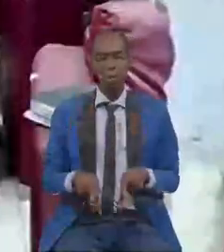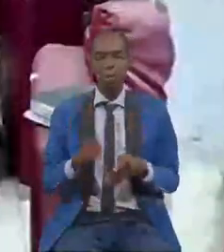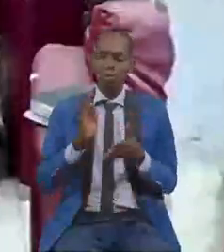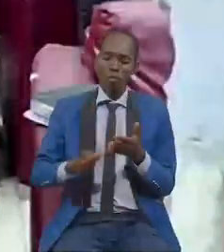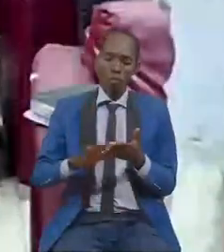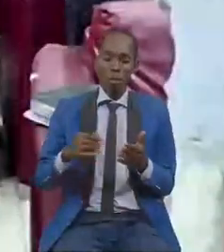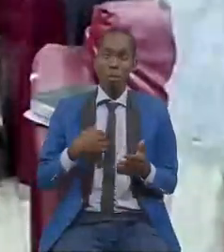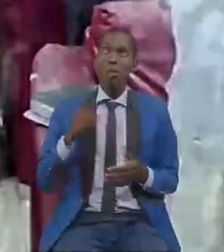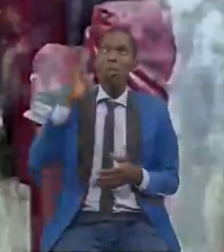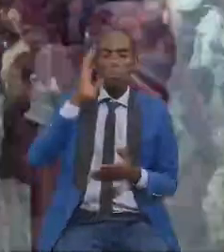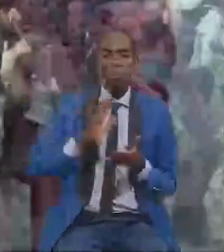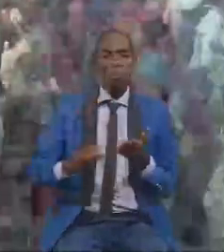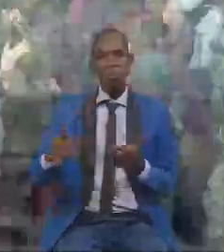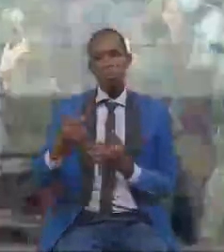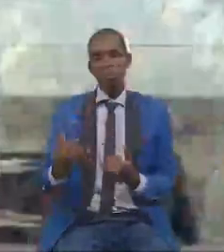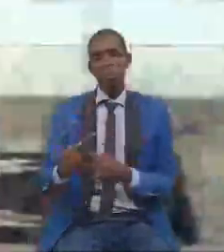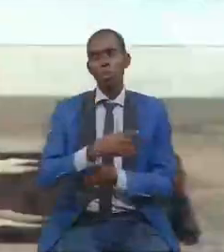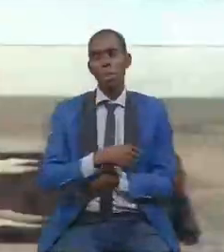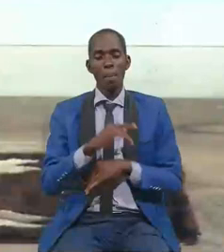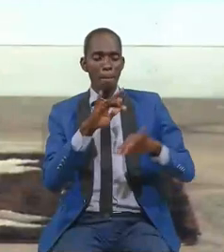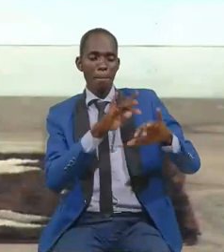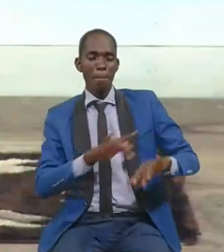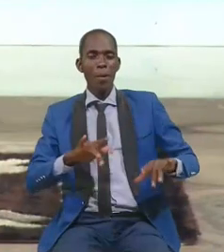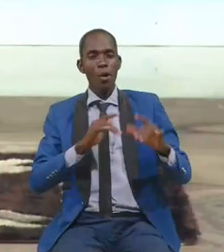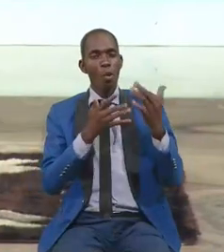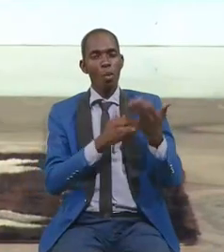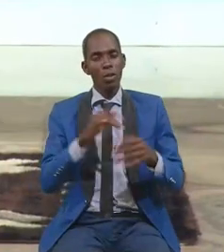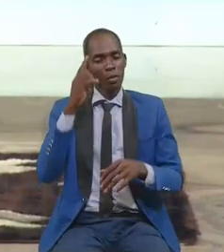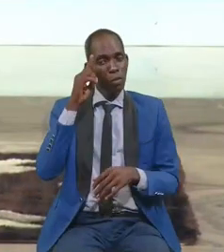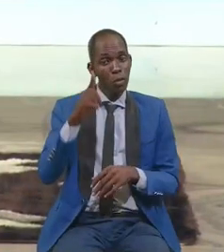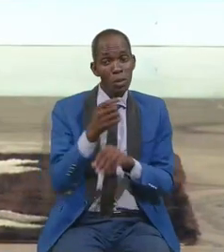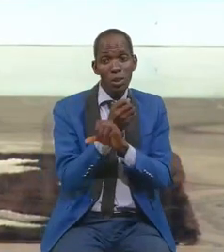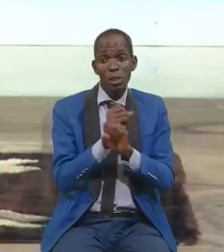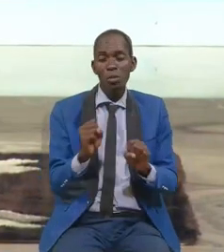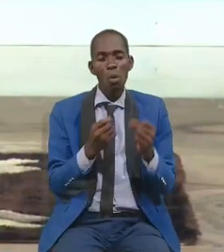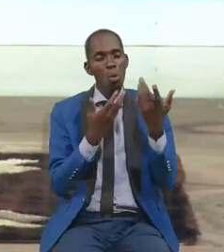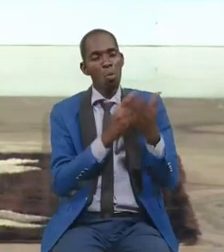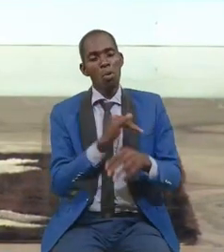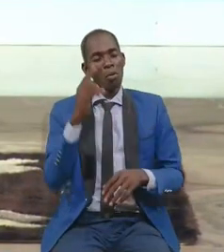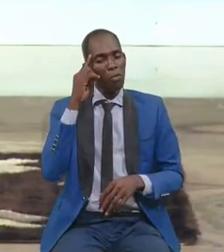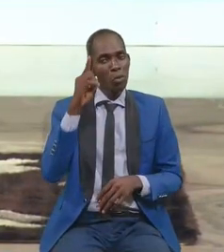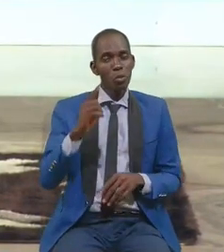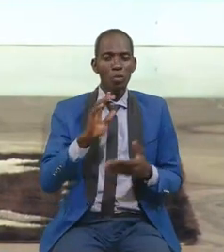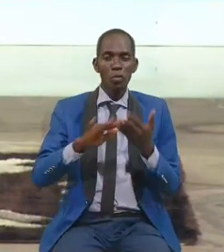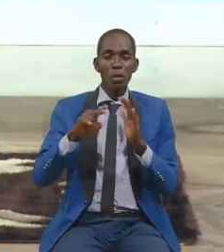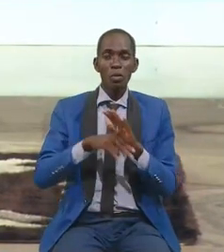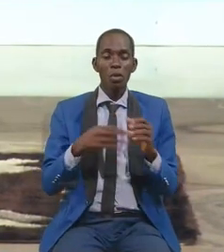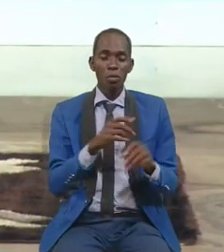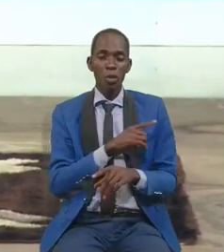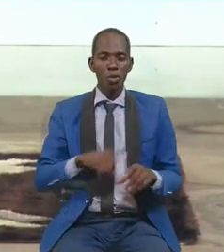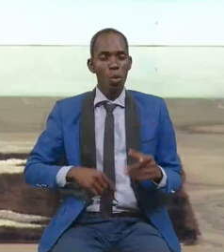ce jour. La miséricorde t'attend, le salut t'attend, le pardon de Dieu t'attend, l'amour de Dieu t'attend.